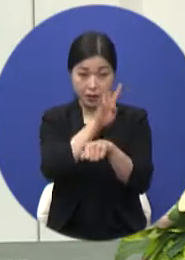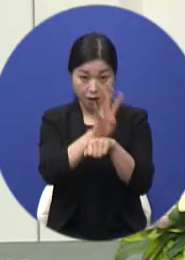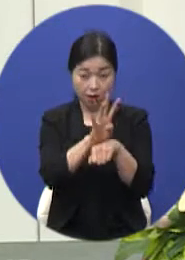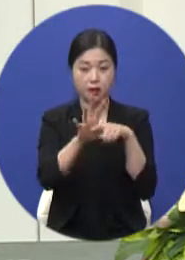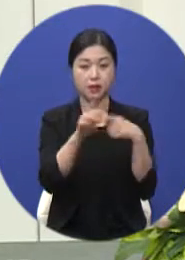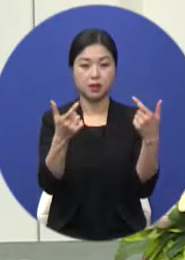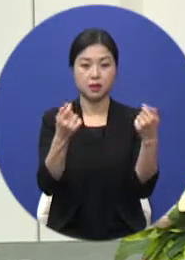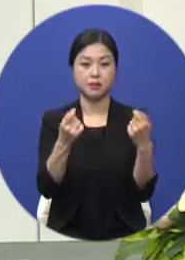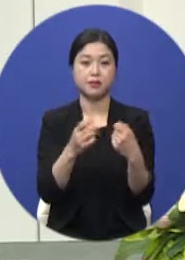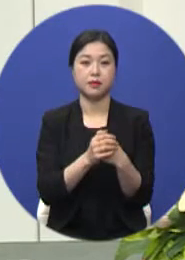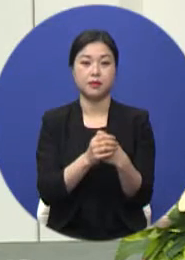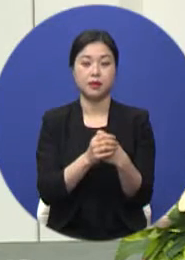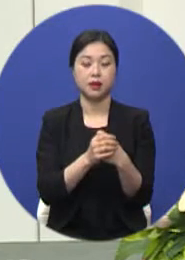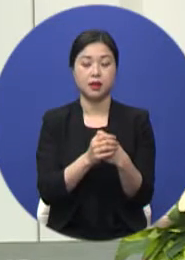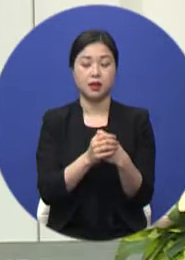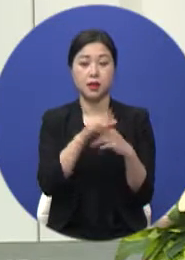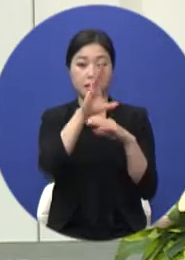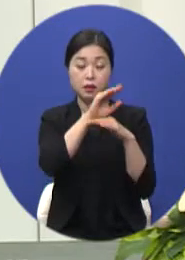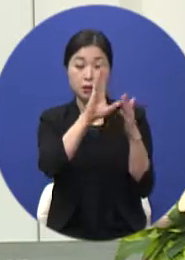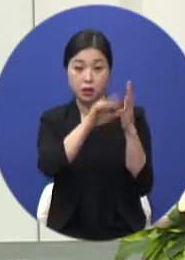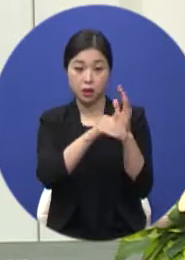거고요. 방송 중에는